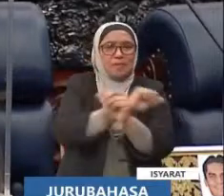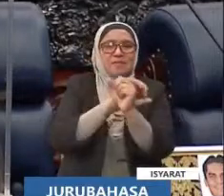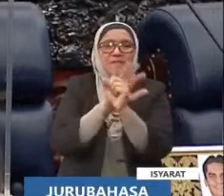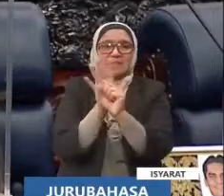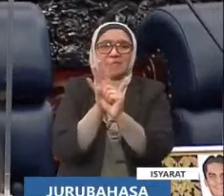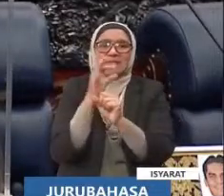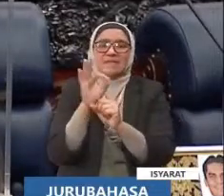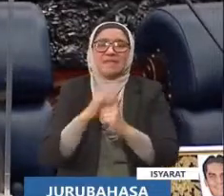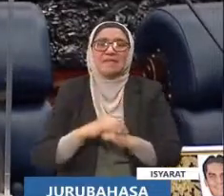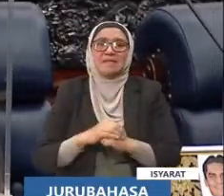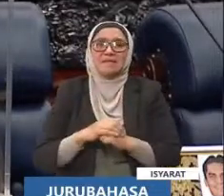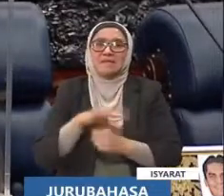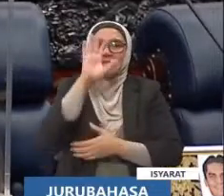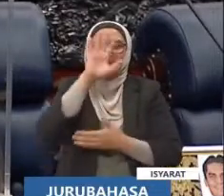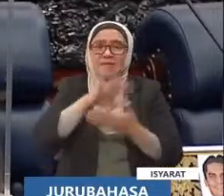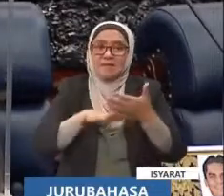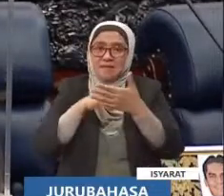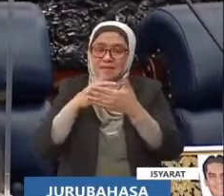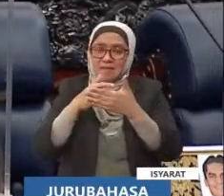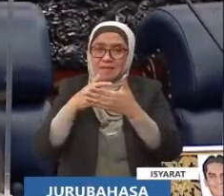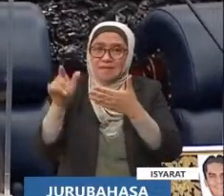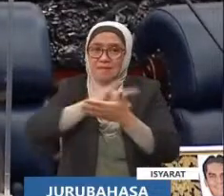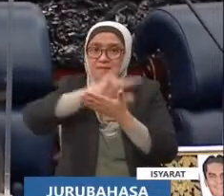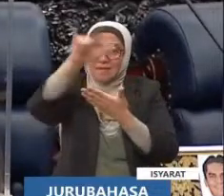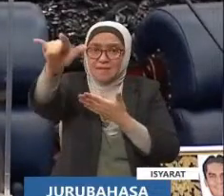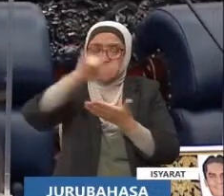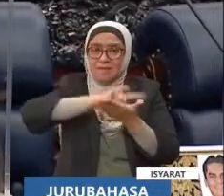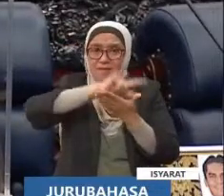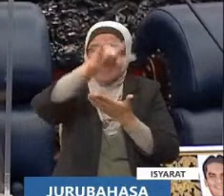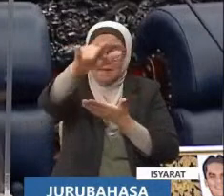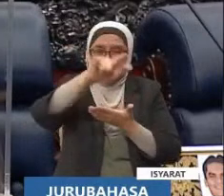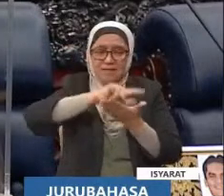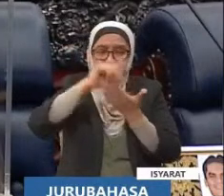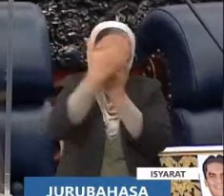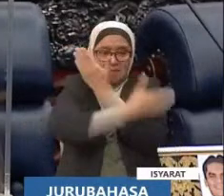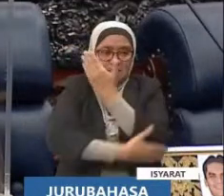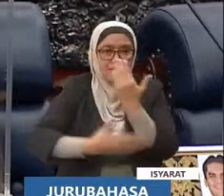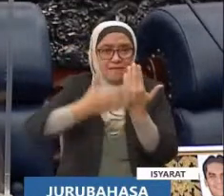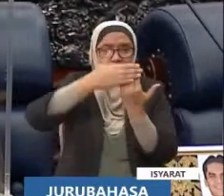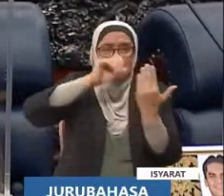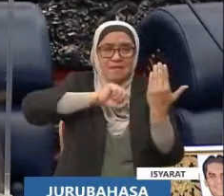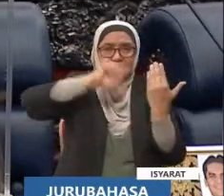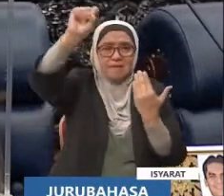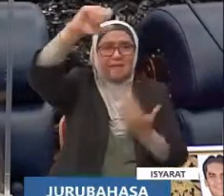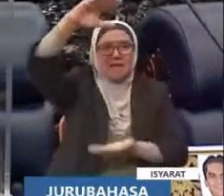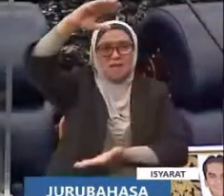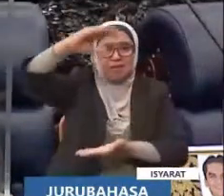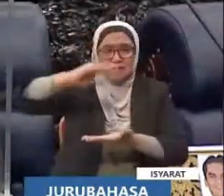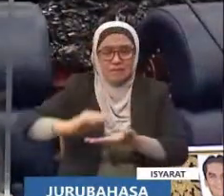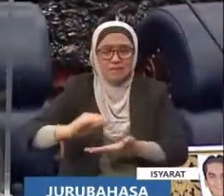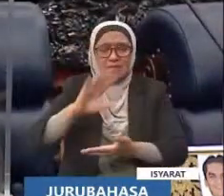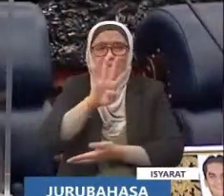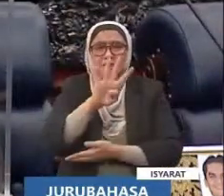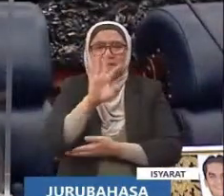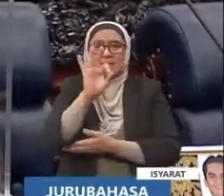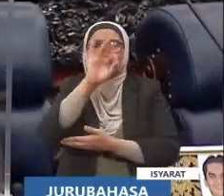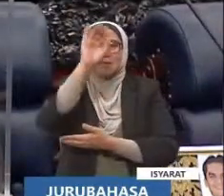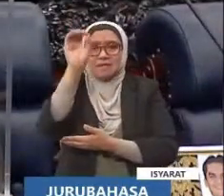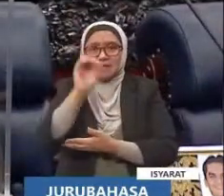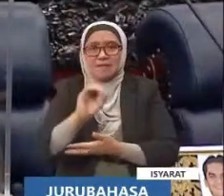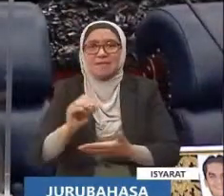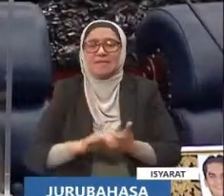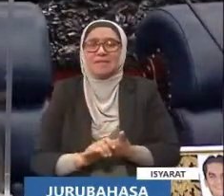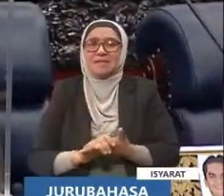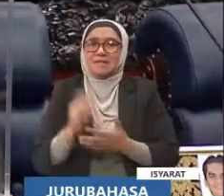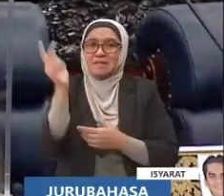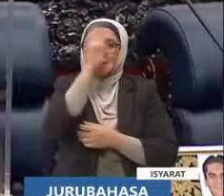12 warna Kale bagi perbankan diantar Semenanjung dan Sabah kekerapan pengembangan penerbangan telah berhubungan sebanyak 40